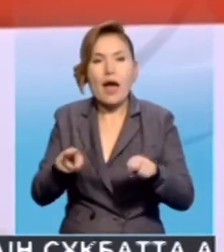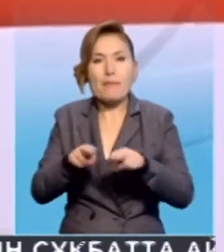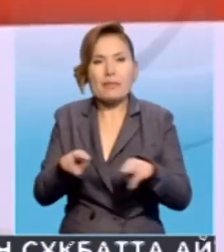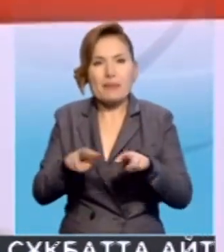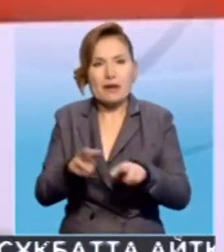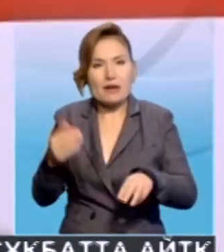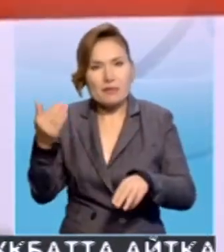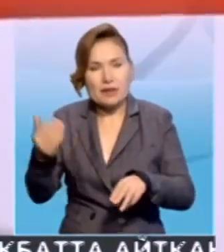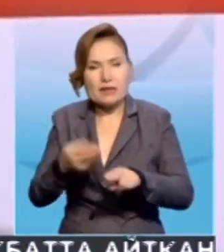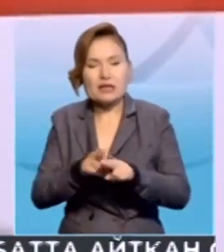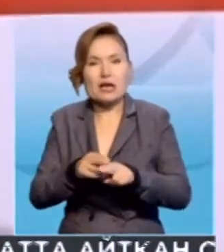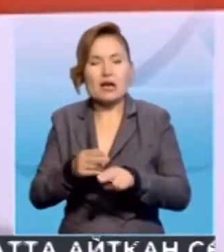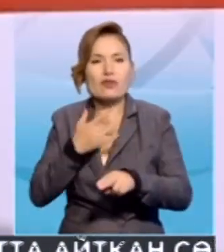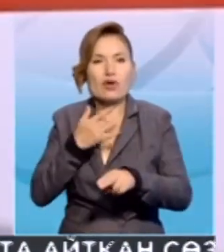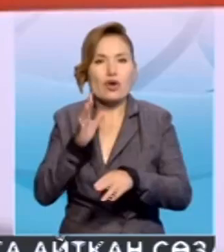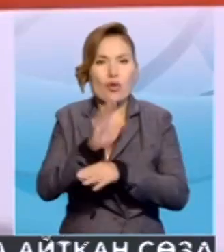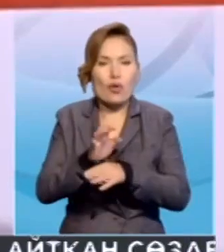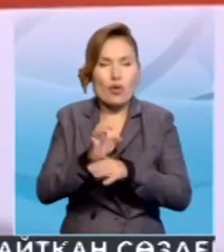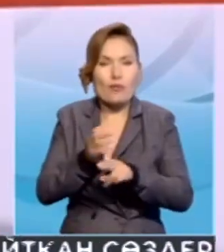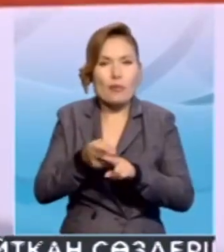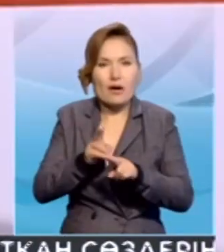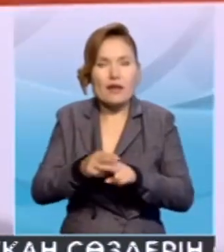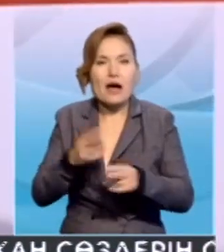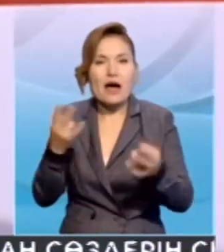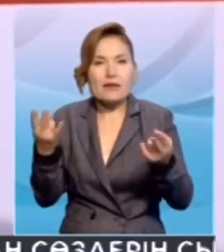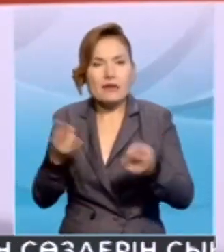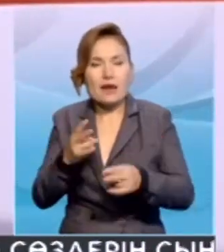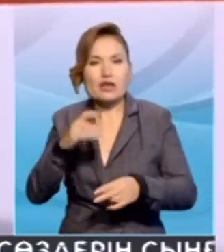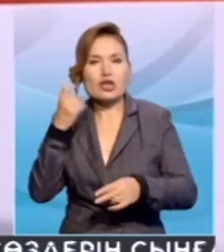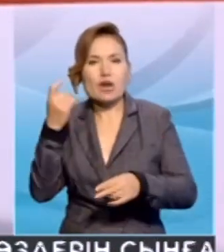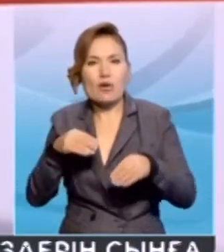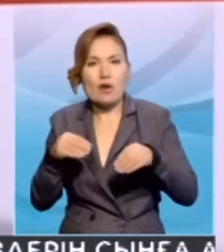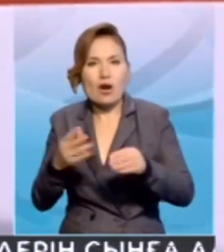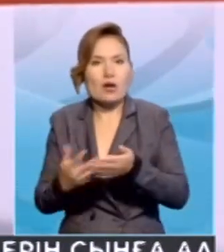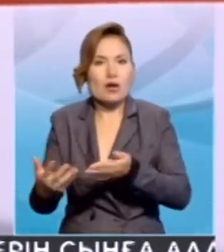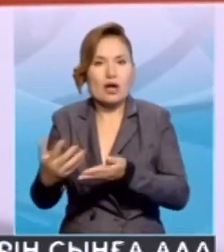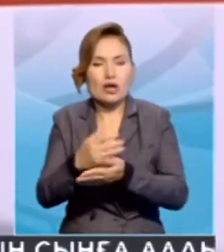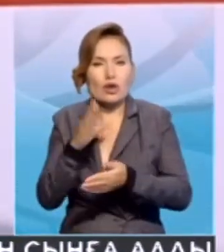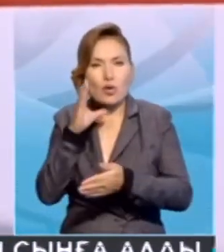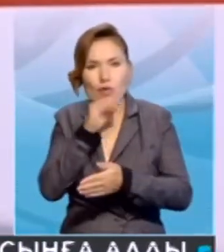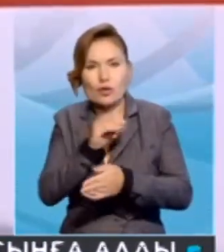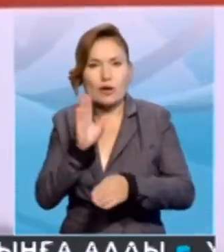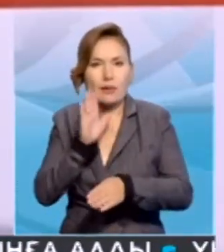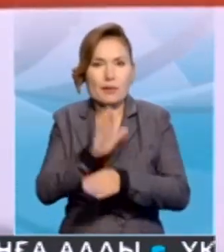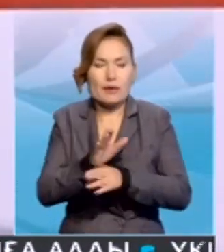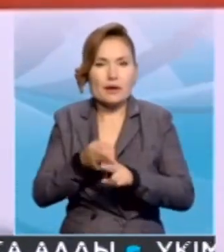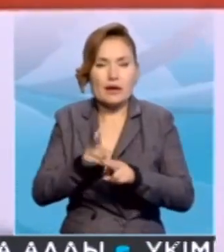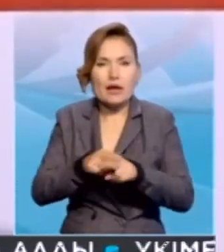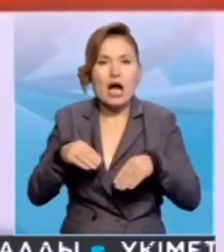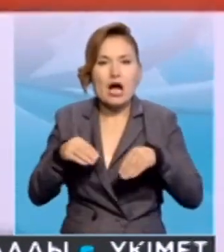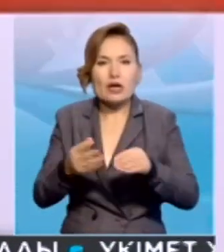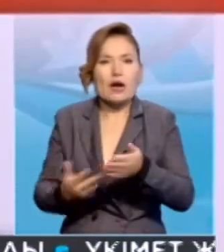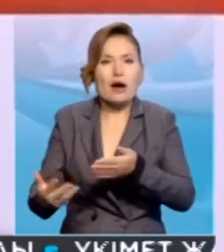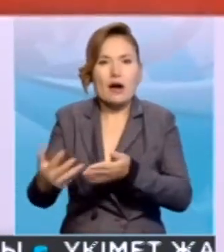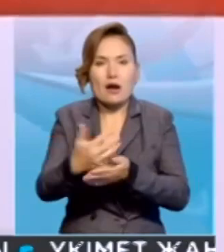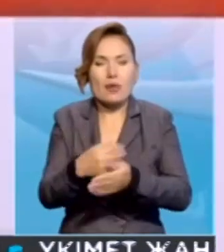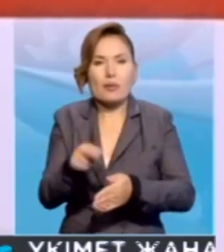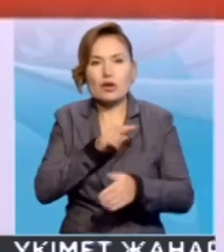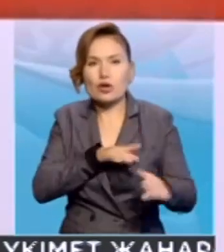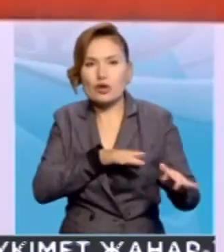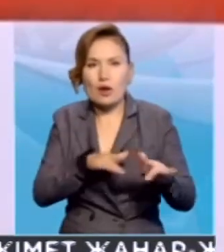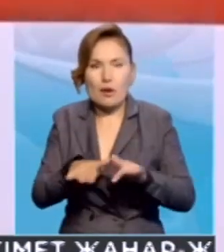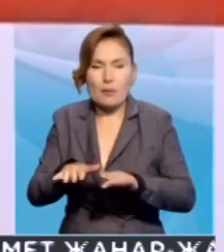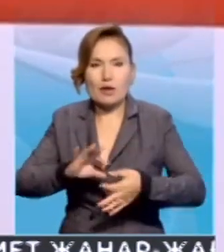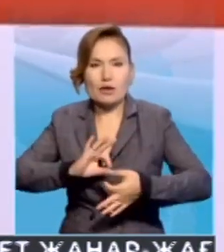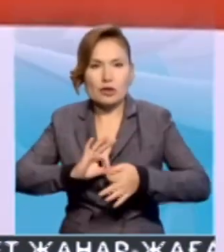шаруаларды қажетті отынмен дер кезінде қамтамасыз етуді тапсырды. Бүгін үкіметте жемшөппен қамтамасыз ету және егін жинау науқаны қалай жүріп